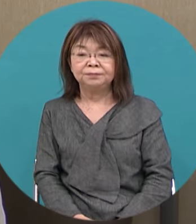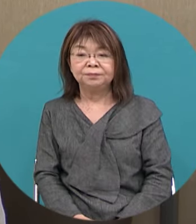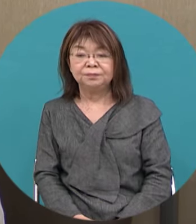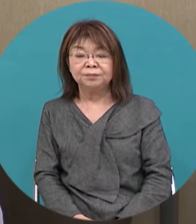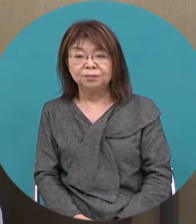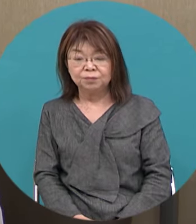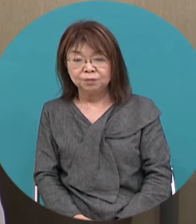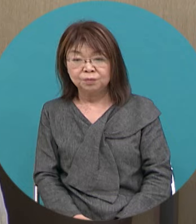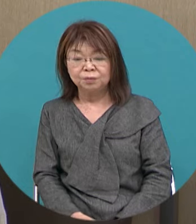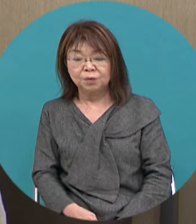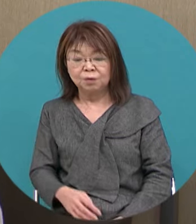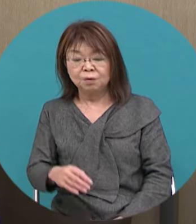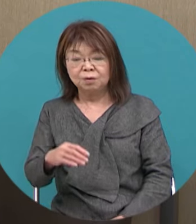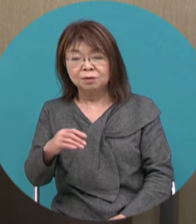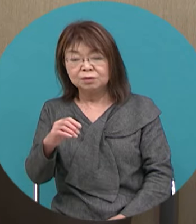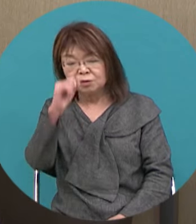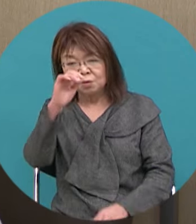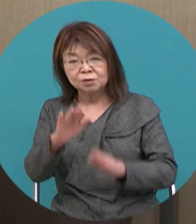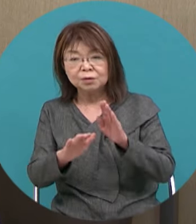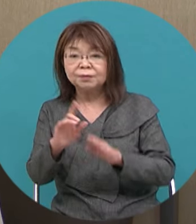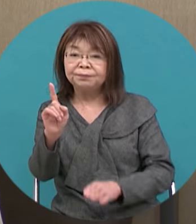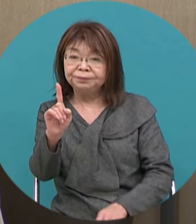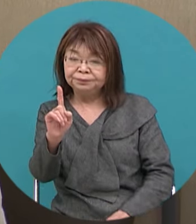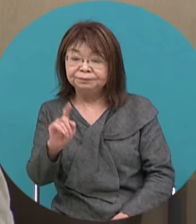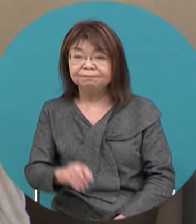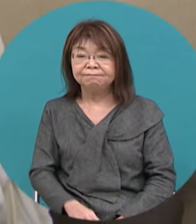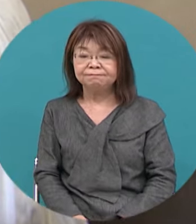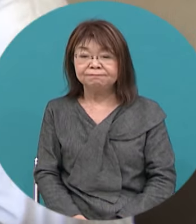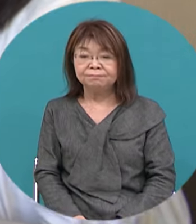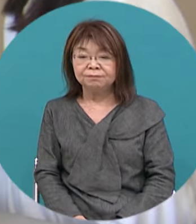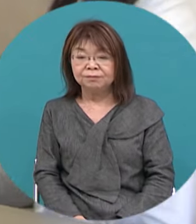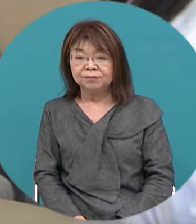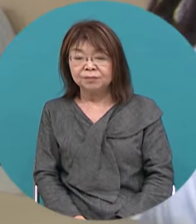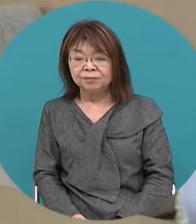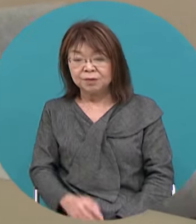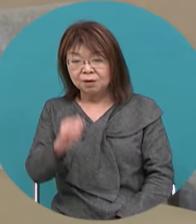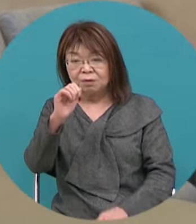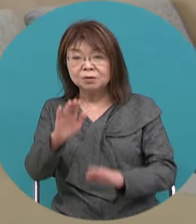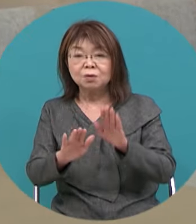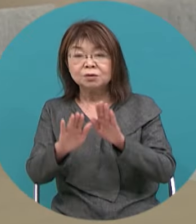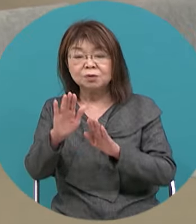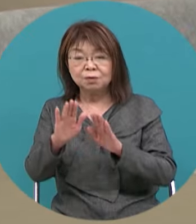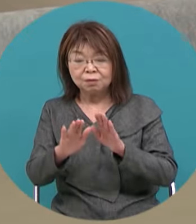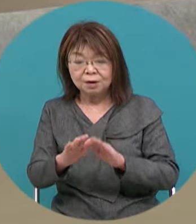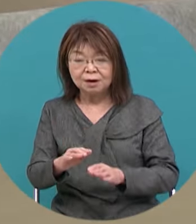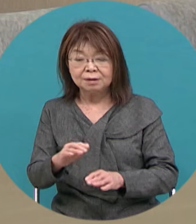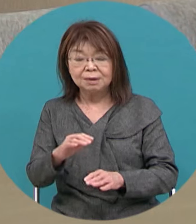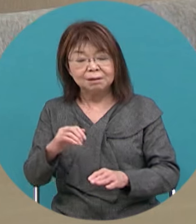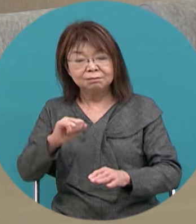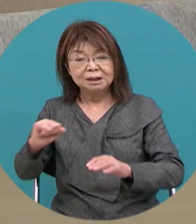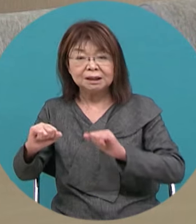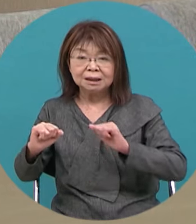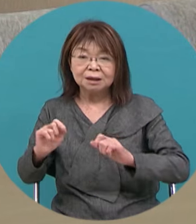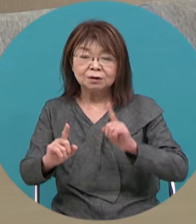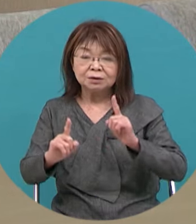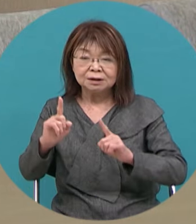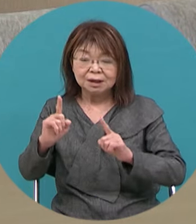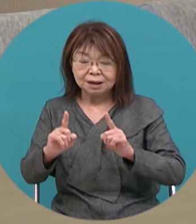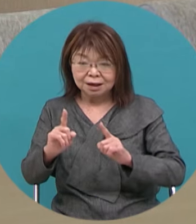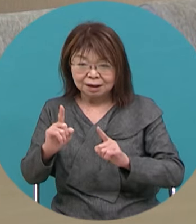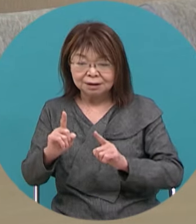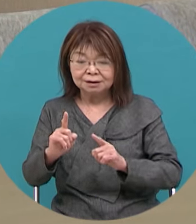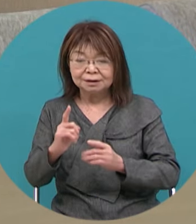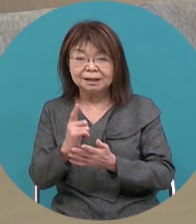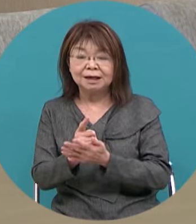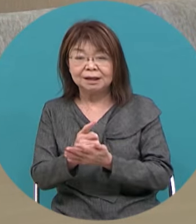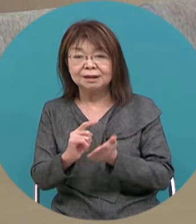帯状疱疹になるとどんな症状が出るんでしょうか？ 症状としては、左右どちらか一方に出るのが特徴